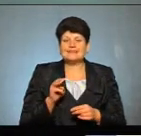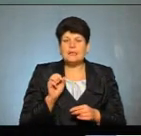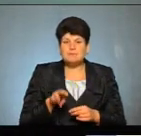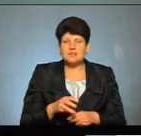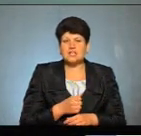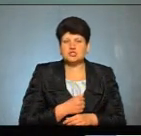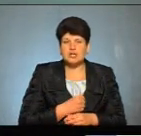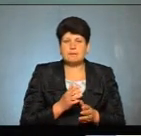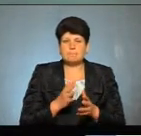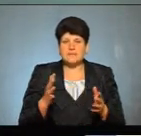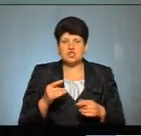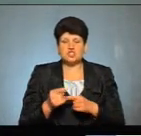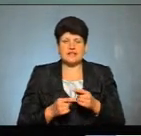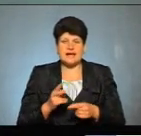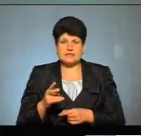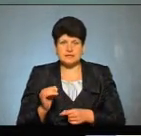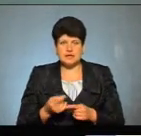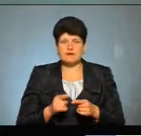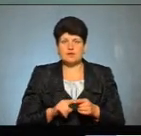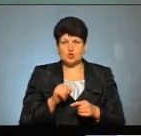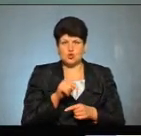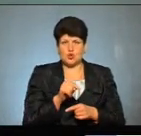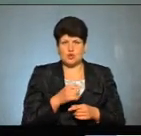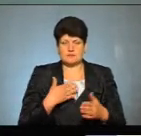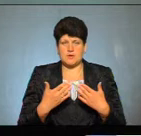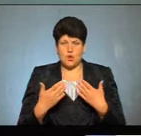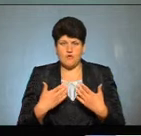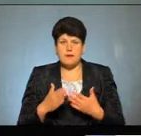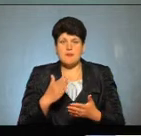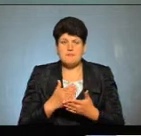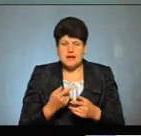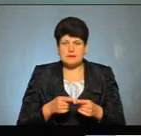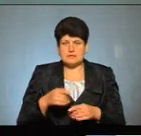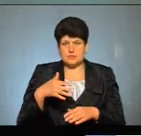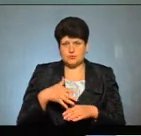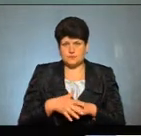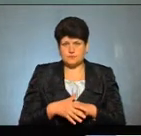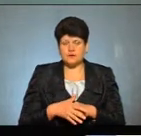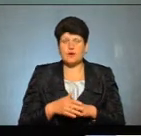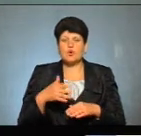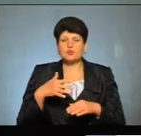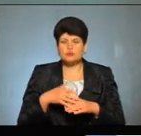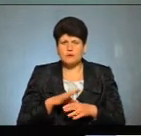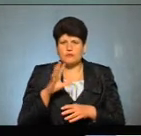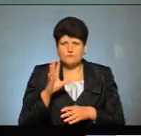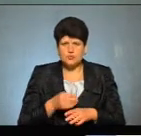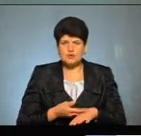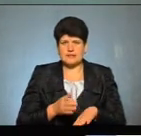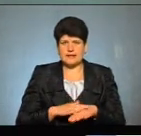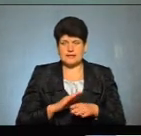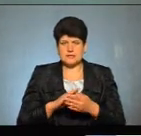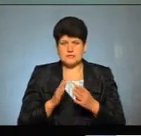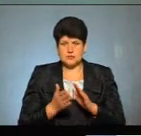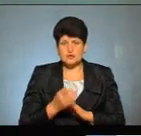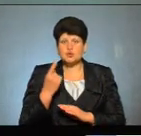більші наслідки від такого спілкування. Ми маємо це розуміти. Хоча розумію всю складність ситуації. З